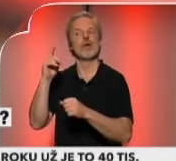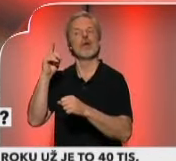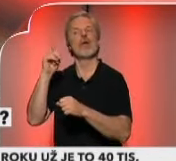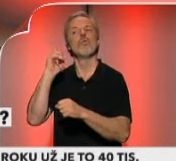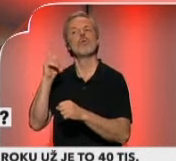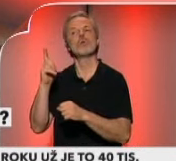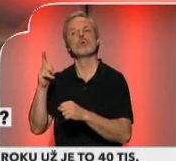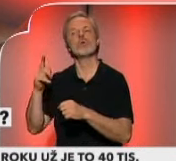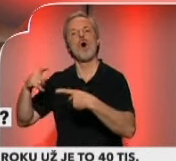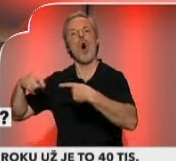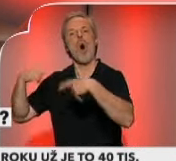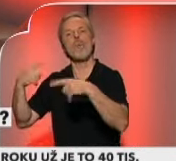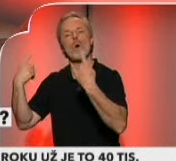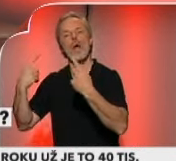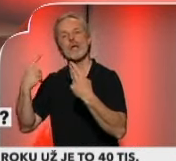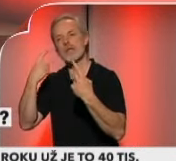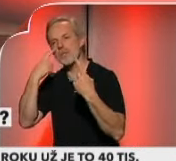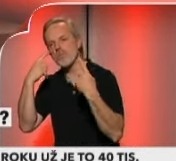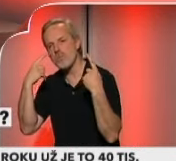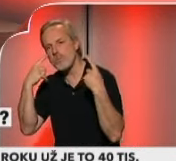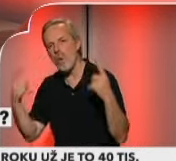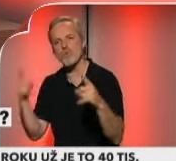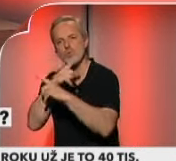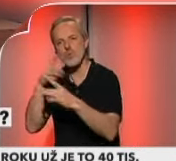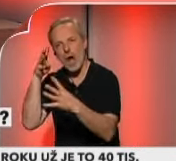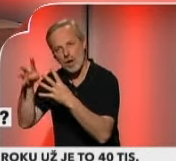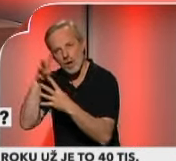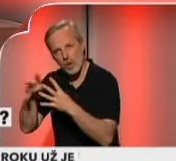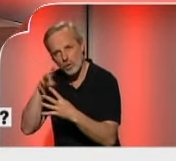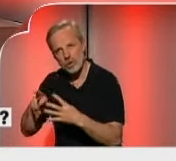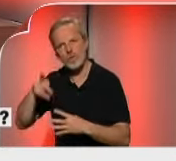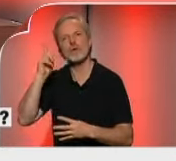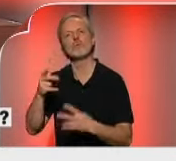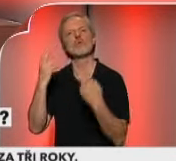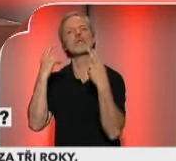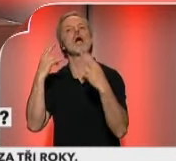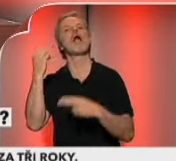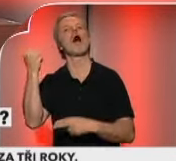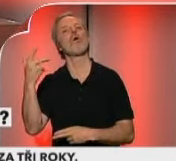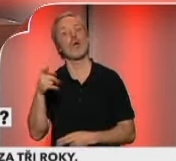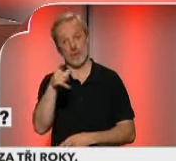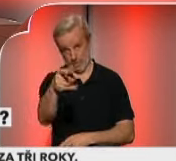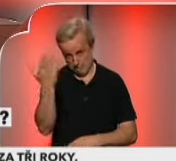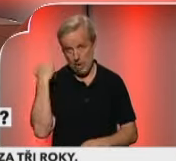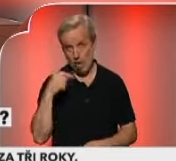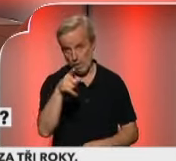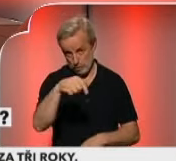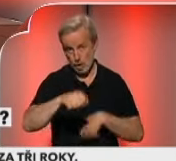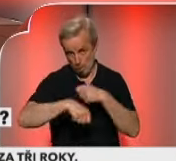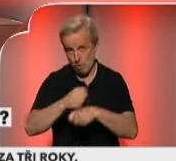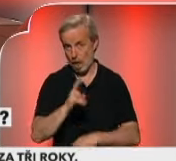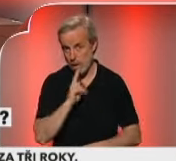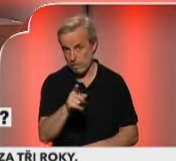jistý že jste vždy při zadávání veřejných zakázek tento oponentní znalecký posudek oceněná